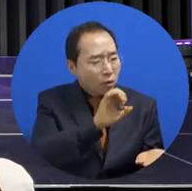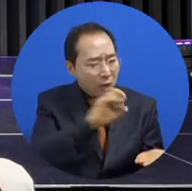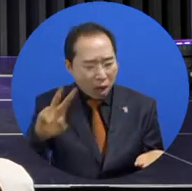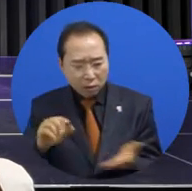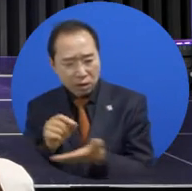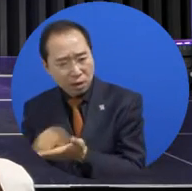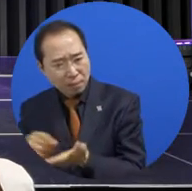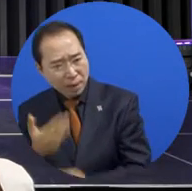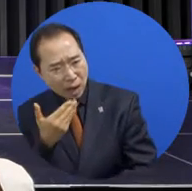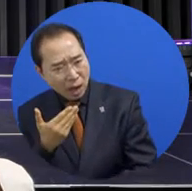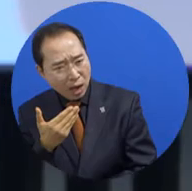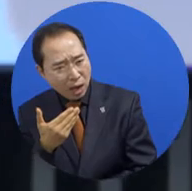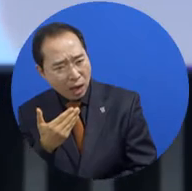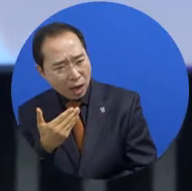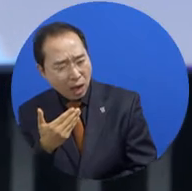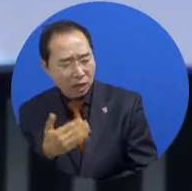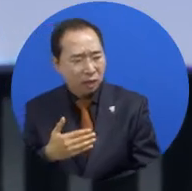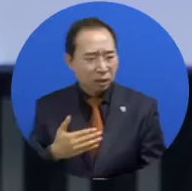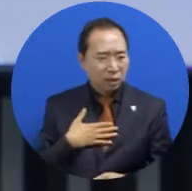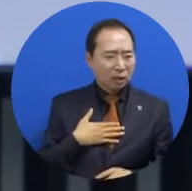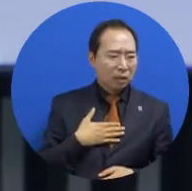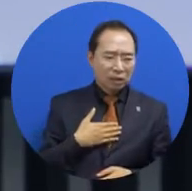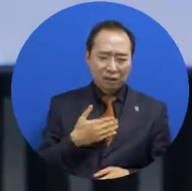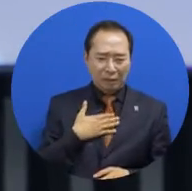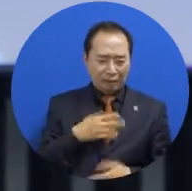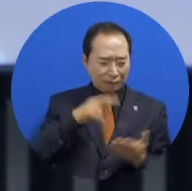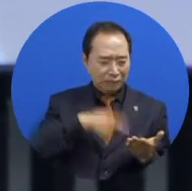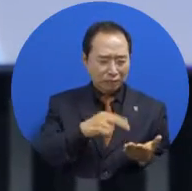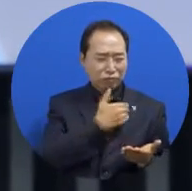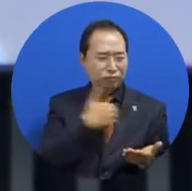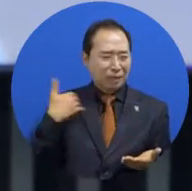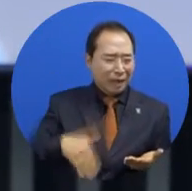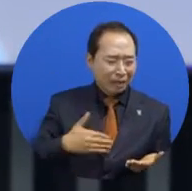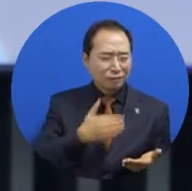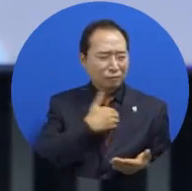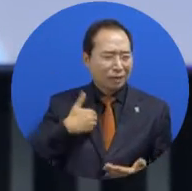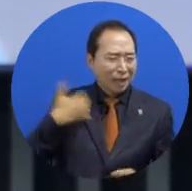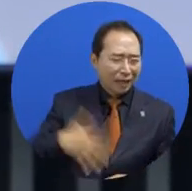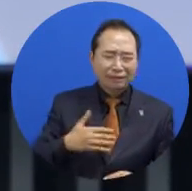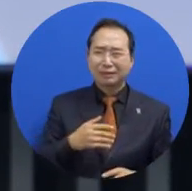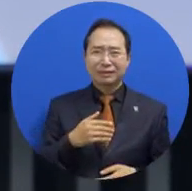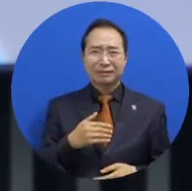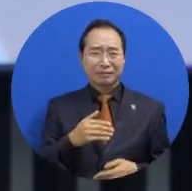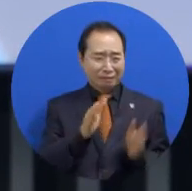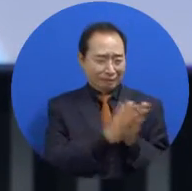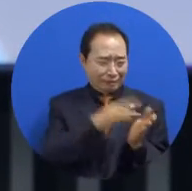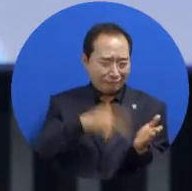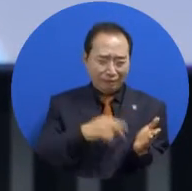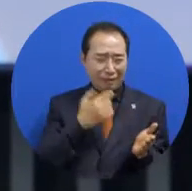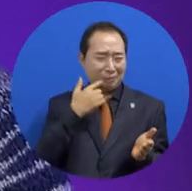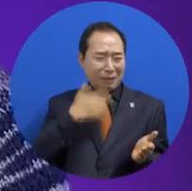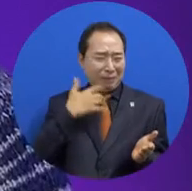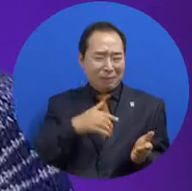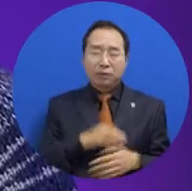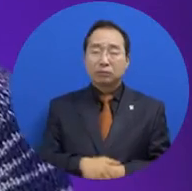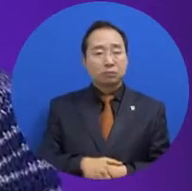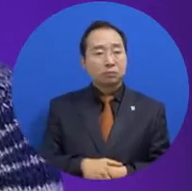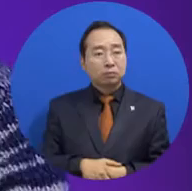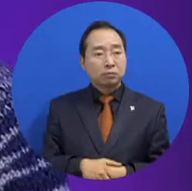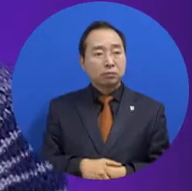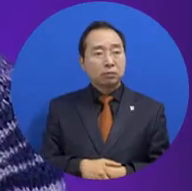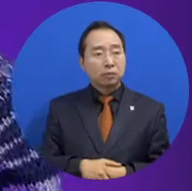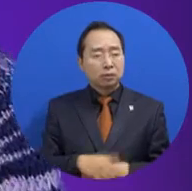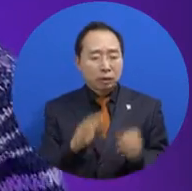그래서 또 그 다음에 이럽니다. 아직 좀 더 읽어야 돼요. 아직 뭐 충분하지 않아요. 이 얘기도 되게 많이 하세요. 그러면